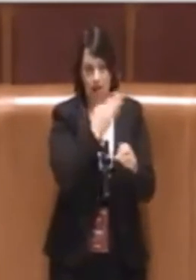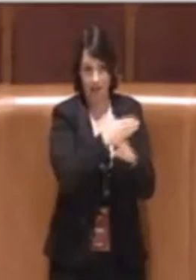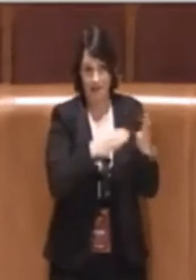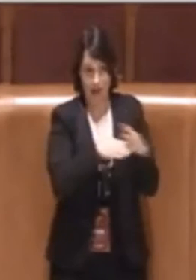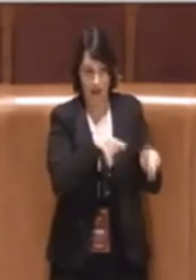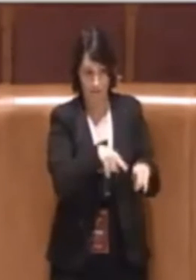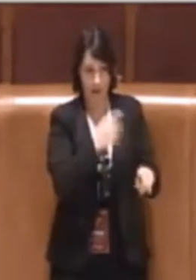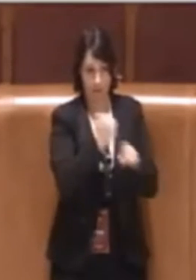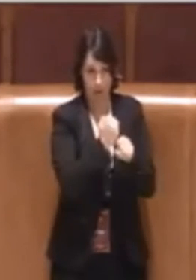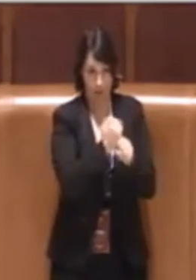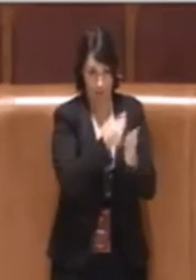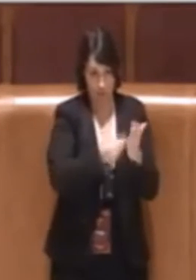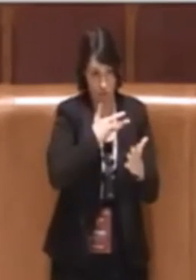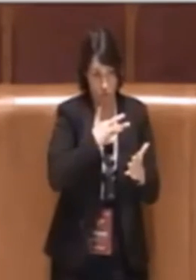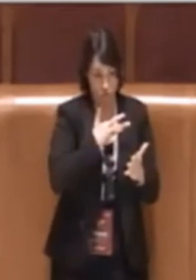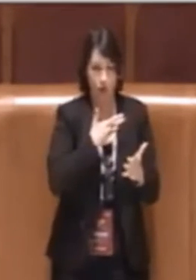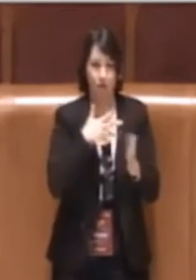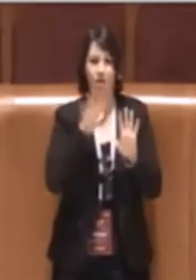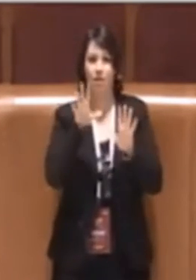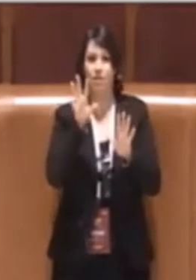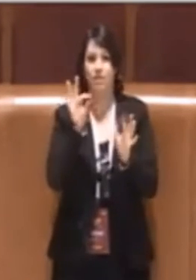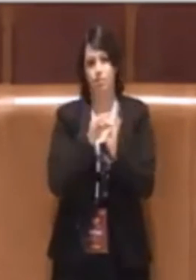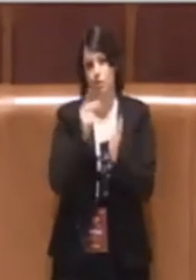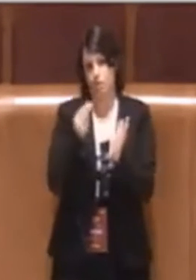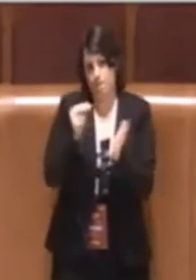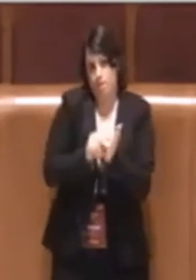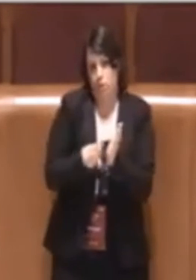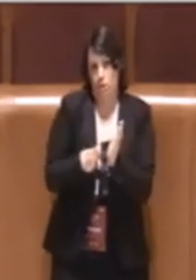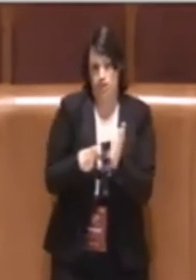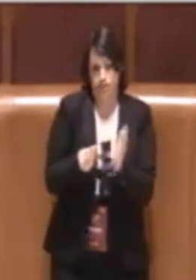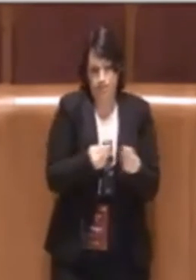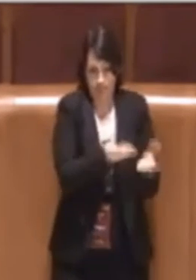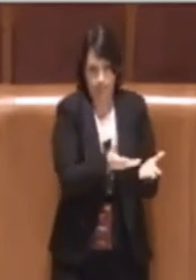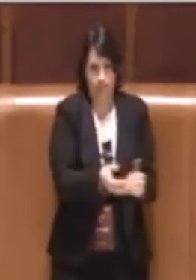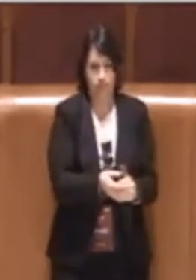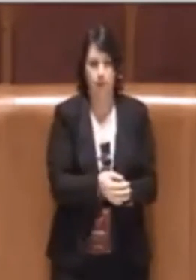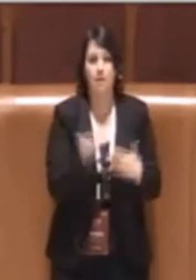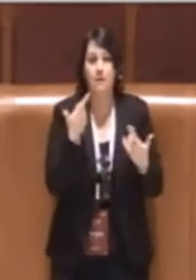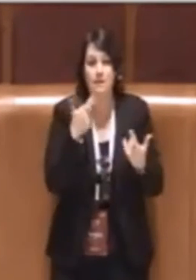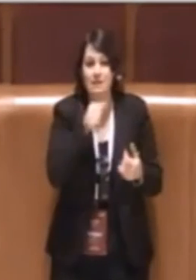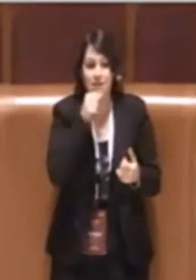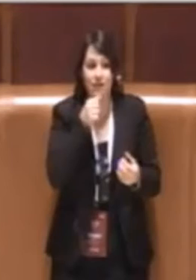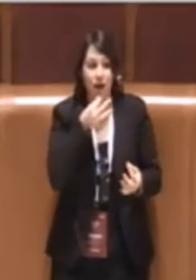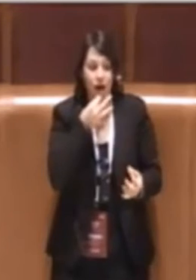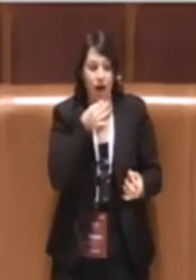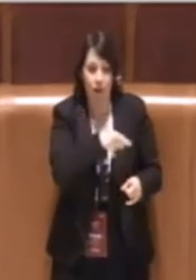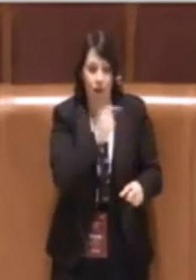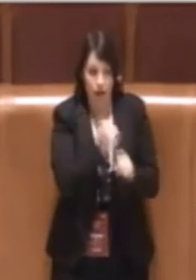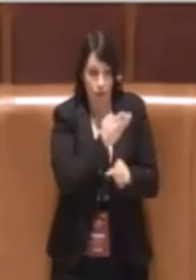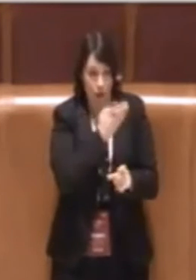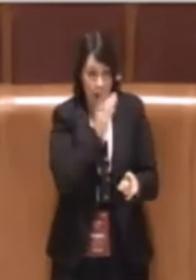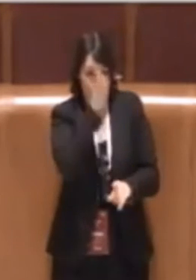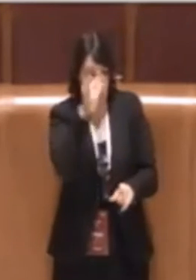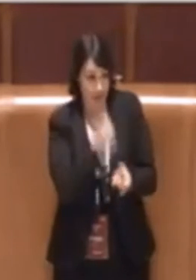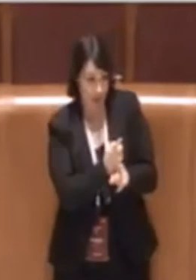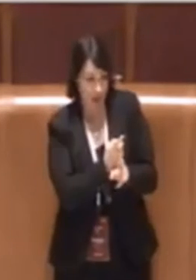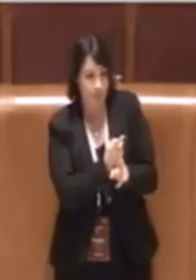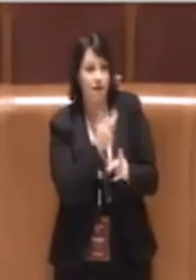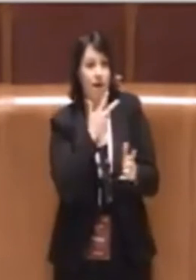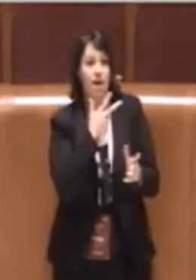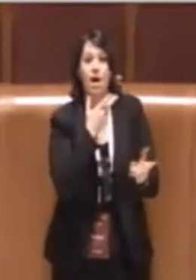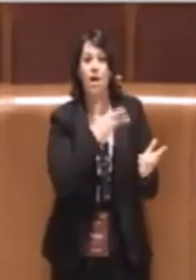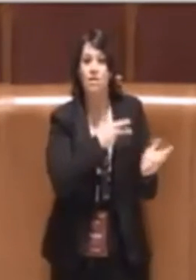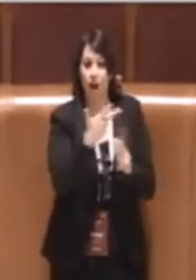appunto un trasporto per arrivare, per raggiungere il posto di lavoro. Ma anticipo di nuovo